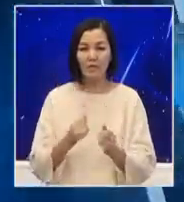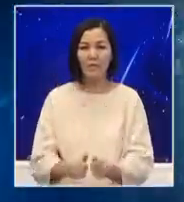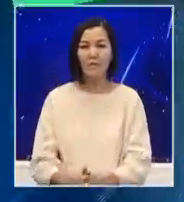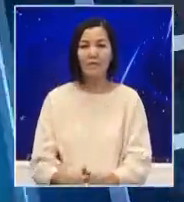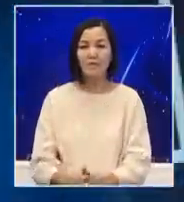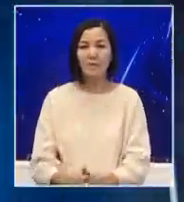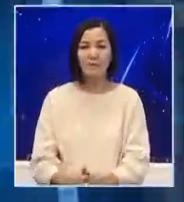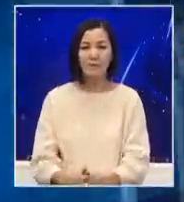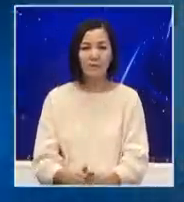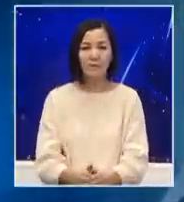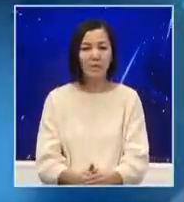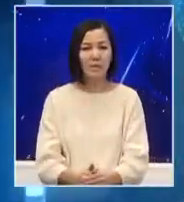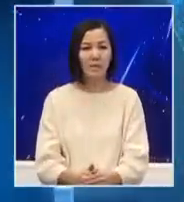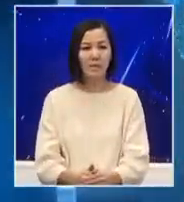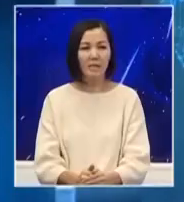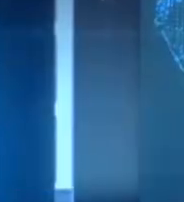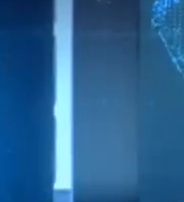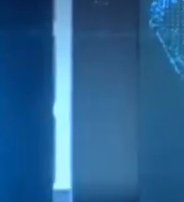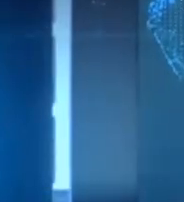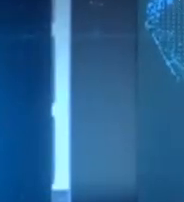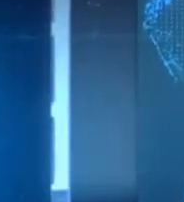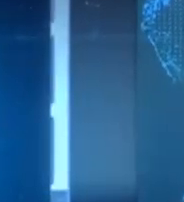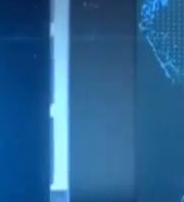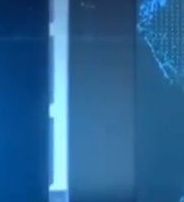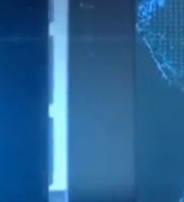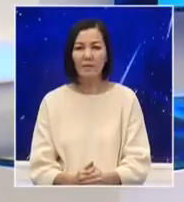Айсаева, Жасұлан Шынкенже, Жетісу телеарнасы.